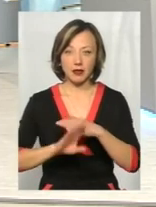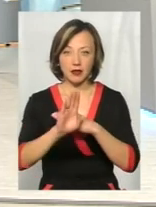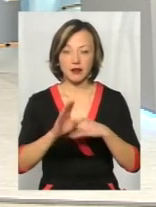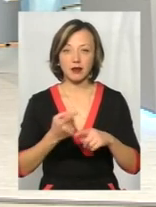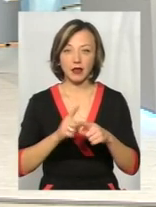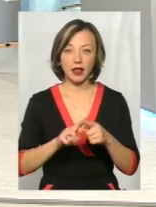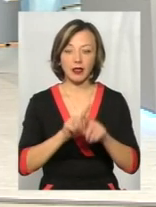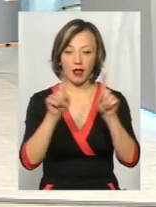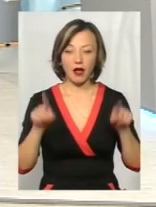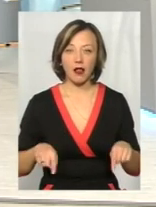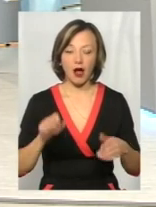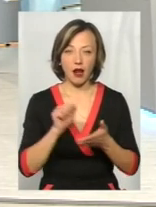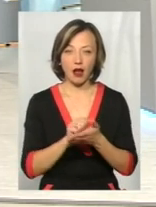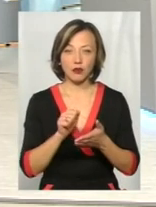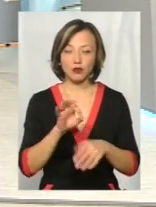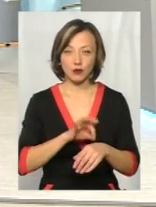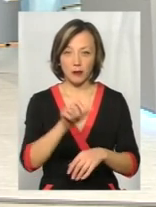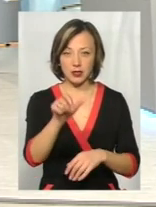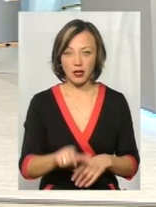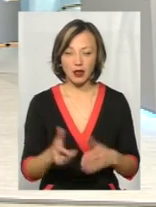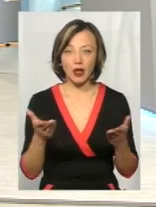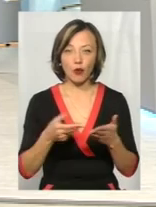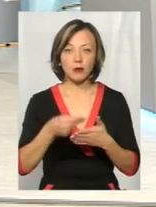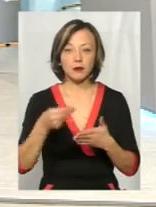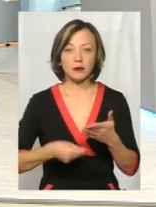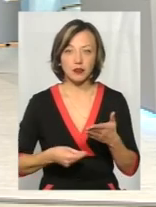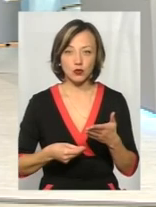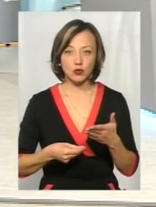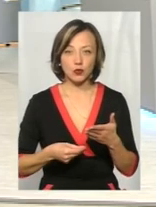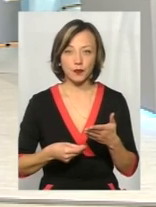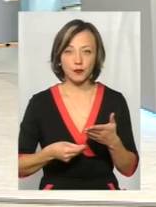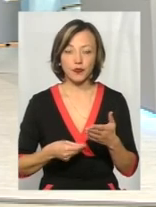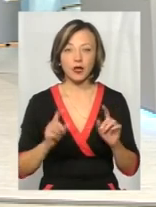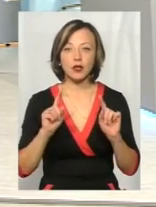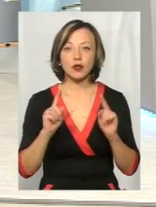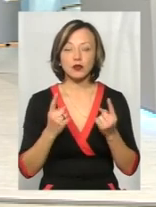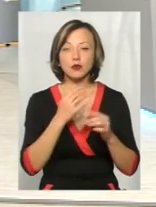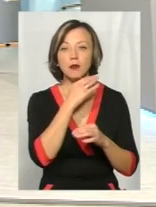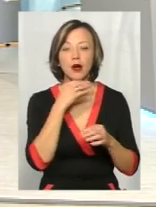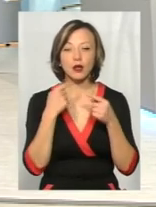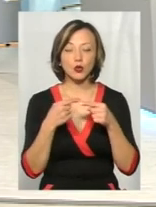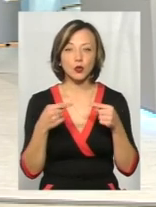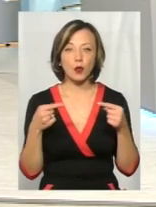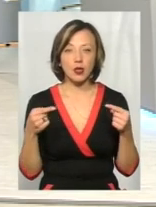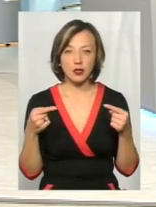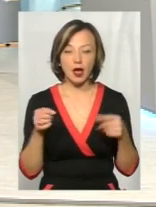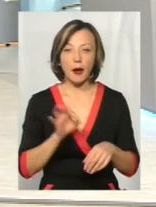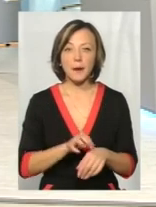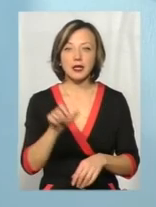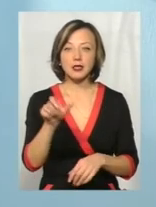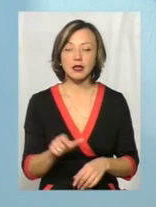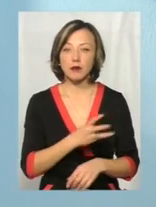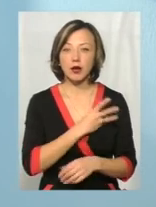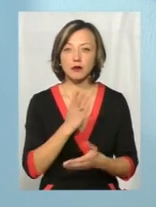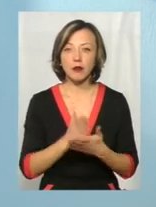видрукувати декларацію пацієнту, яку вони підписують. Дуже нюансів багато. Пацієнту бажано